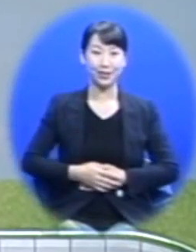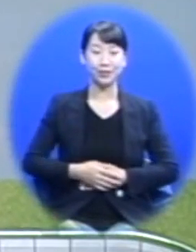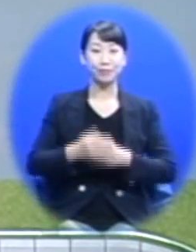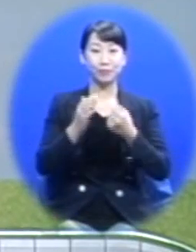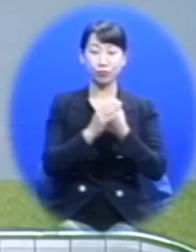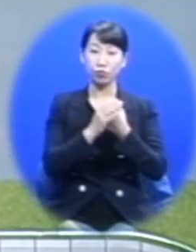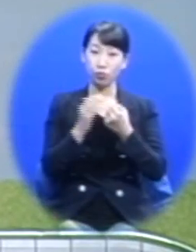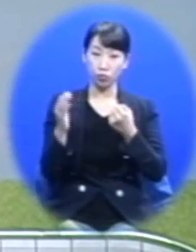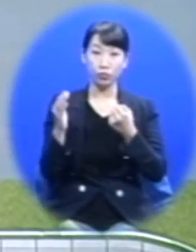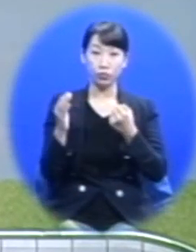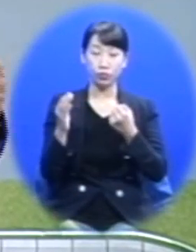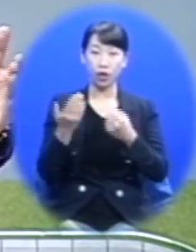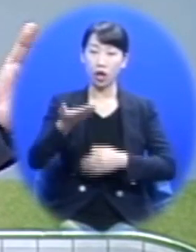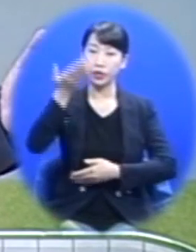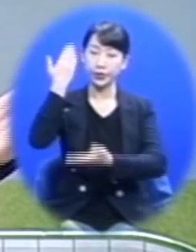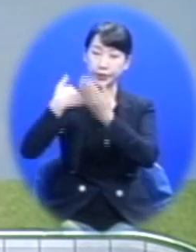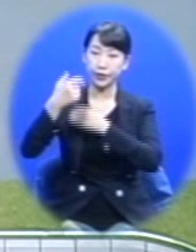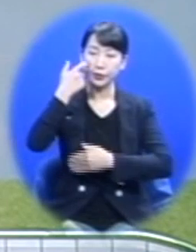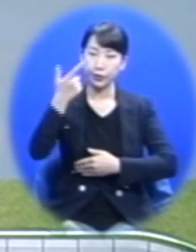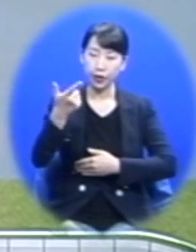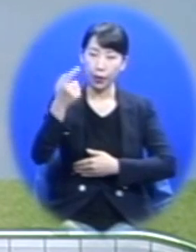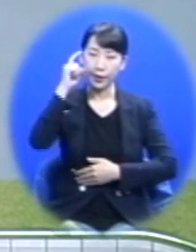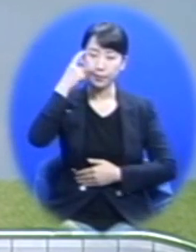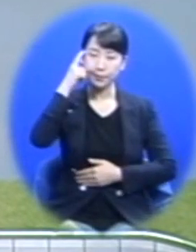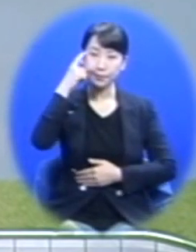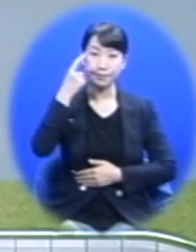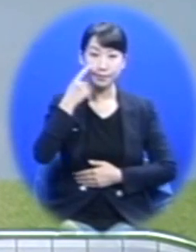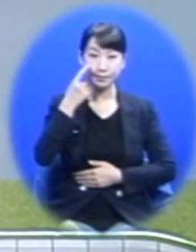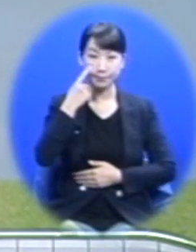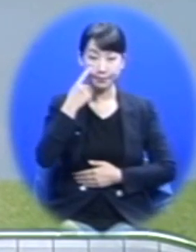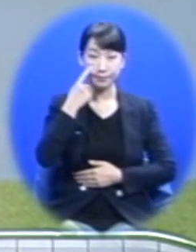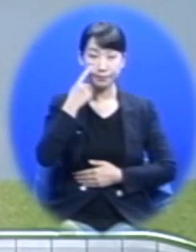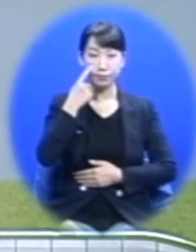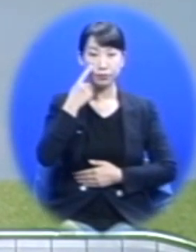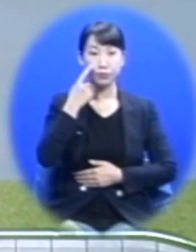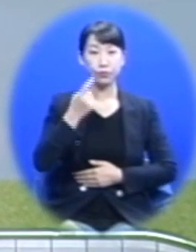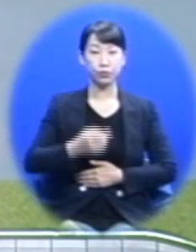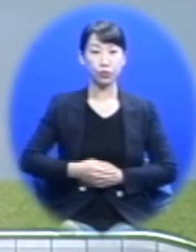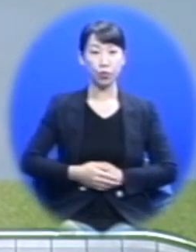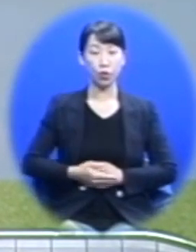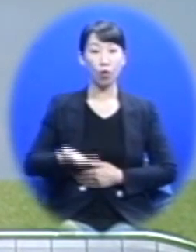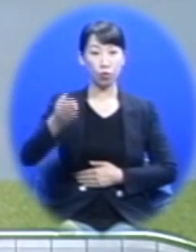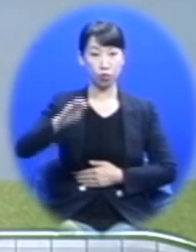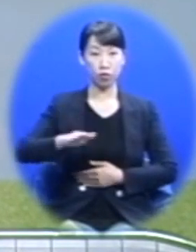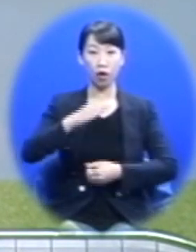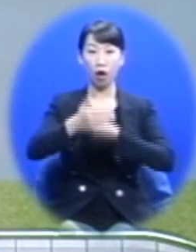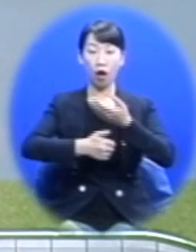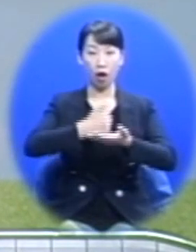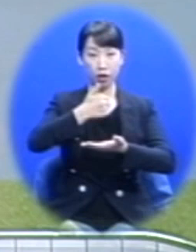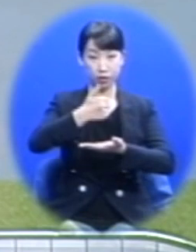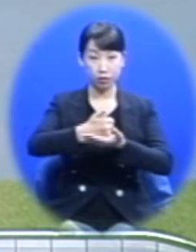그래서 지난 6개월을 가만히 돌아보았습니다. 네, 하나님께서는 저에게